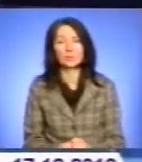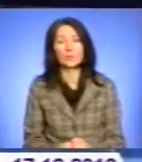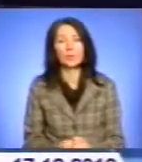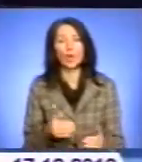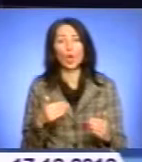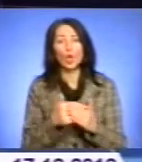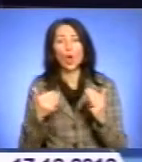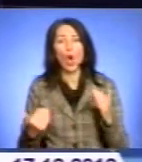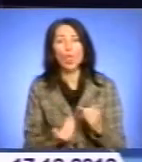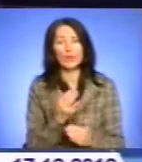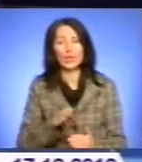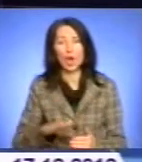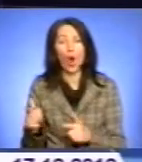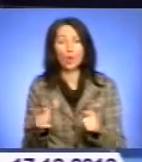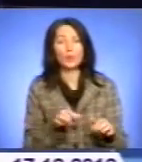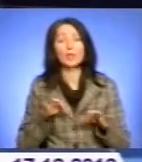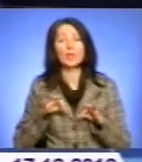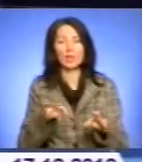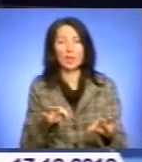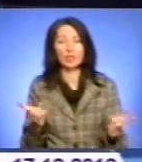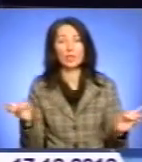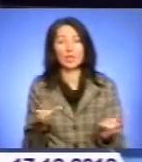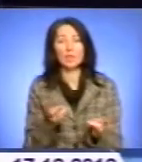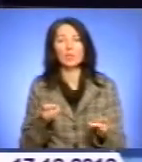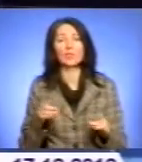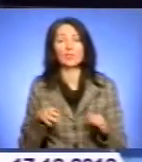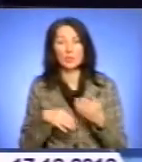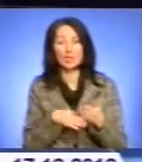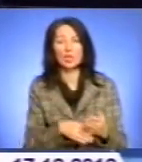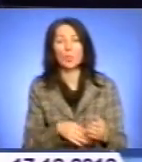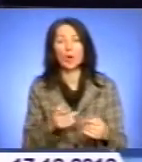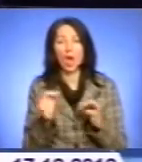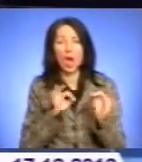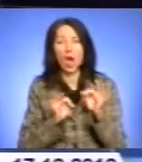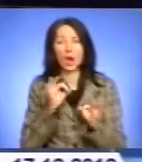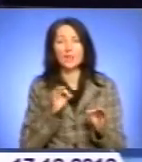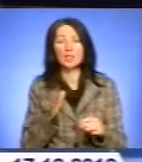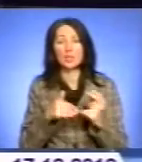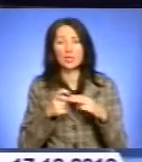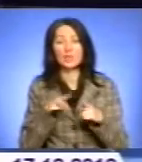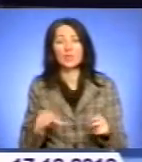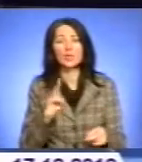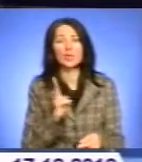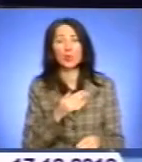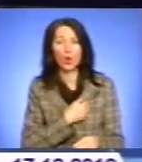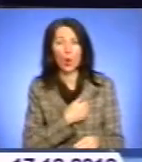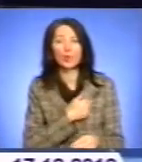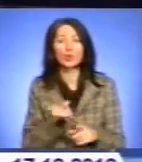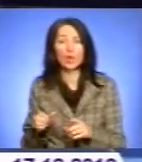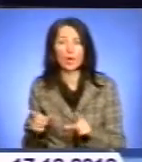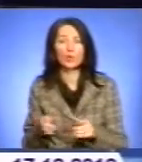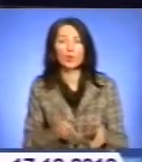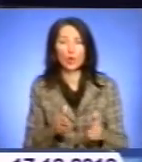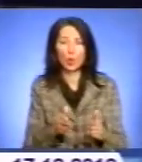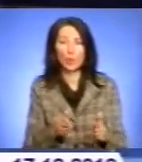І до новин краю. Готувати транспорт належним чином радять спеціалісти усім, хто збирається в дорогу. Фахівці прокоментували